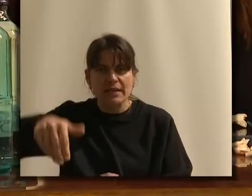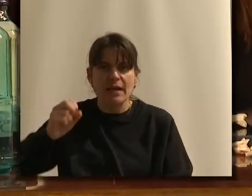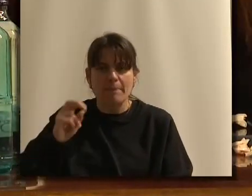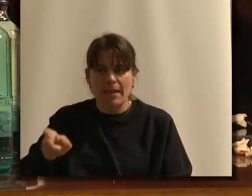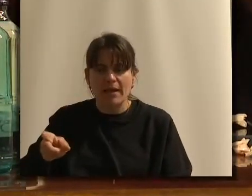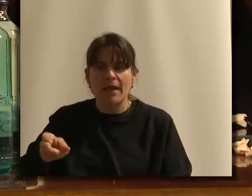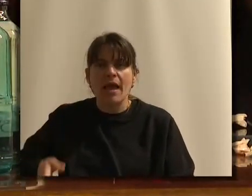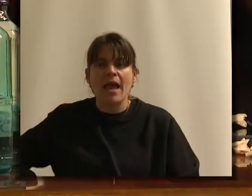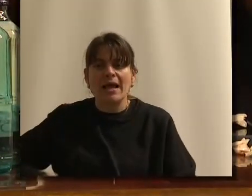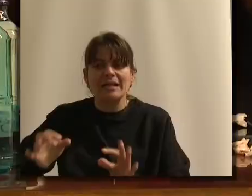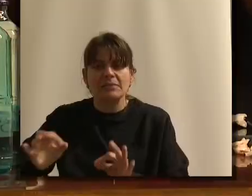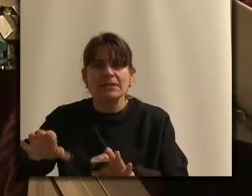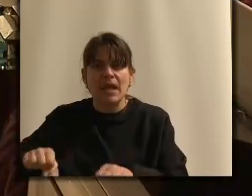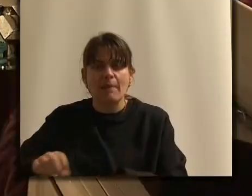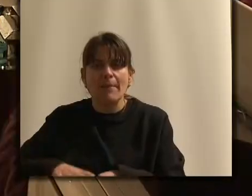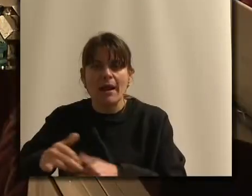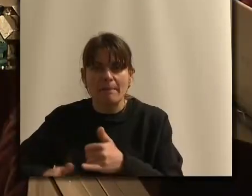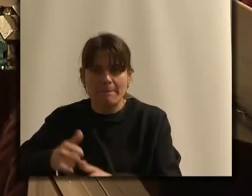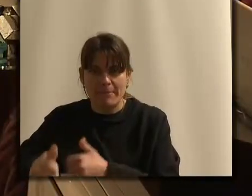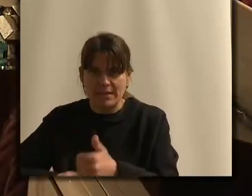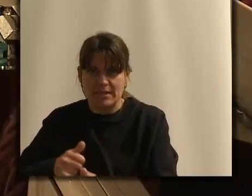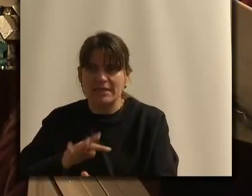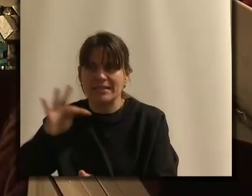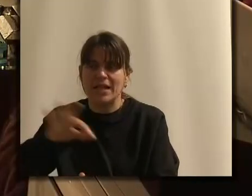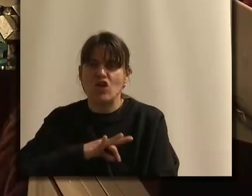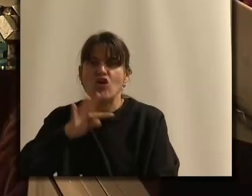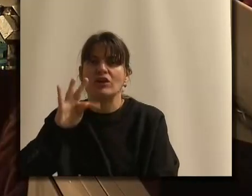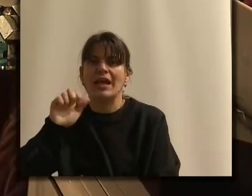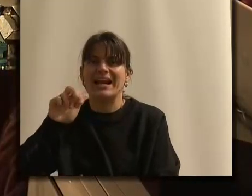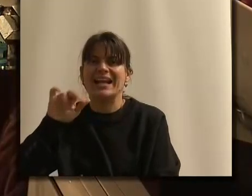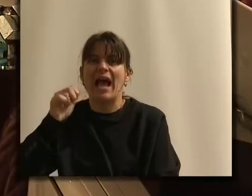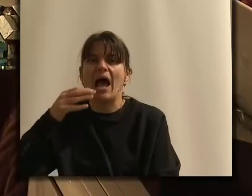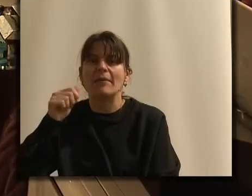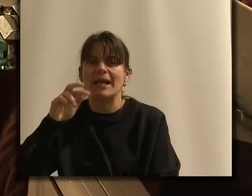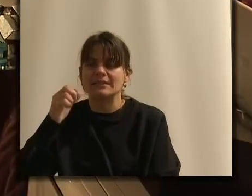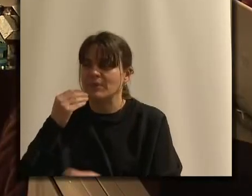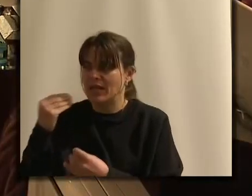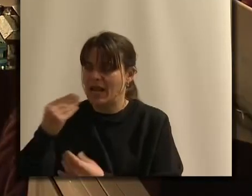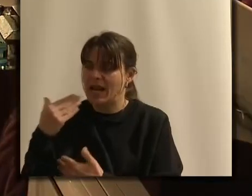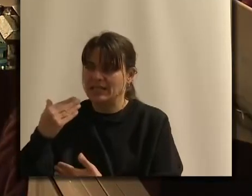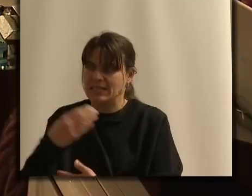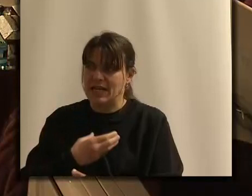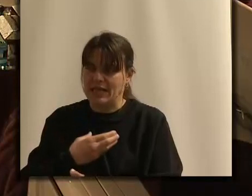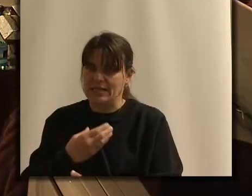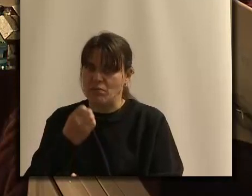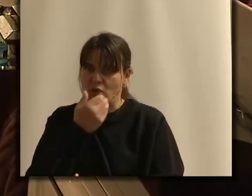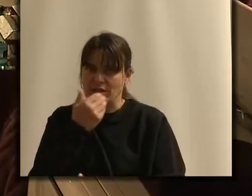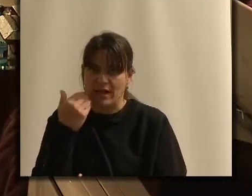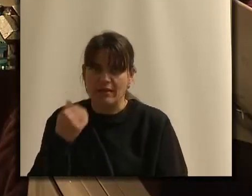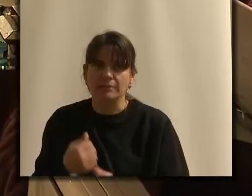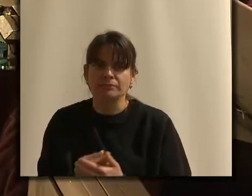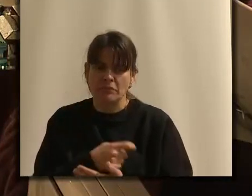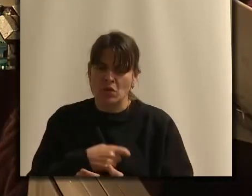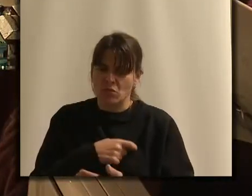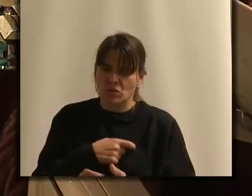Vic, que seria Carril Bici Vic-Matlleu. Senyora Terri Cabres. Gràcies, alcaldessa. Bona tarda a tothom. Doncs bé, la darrera comissió